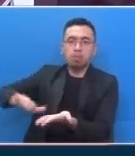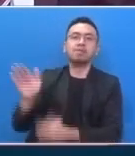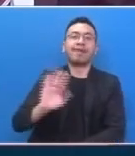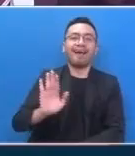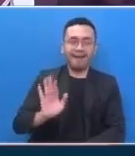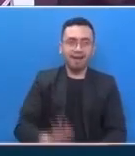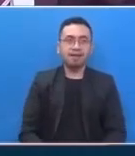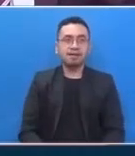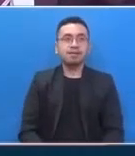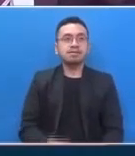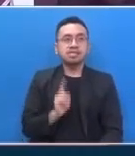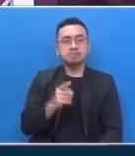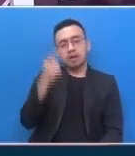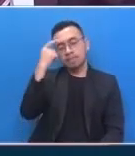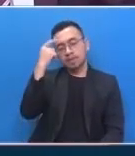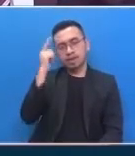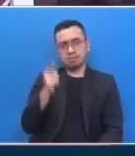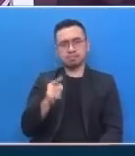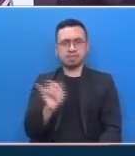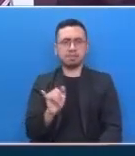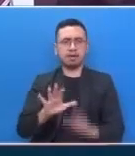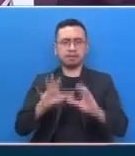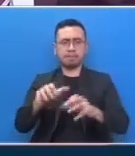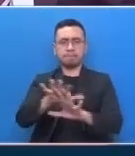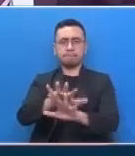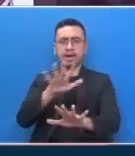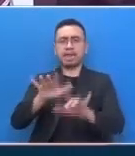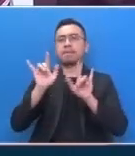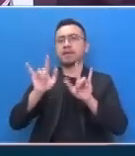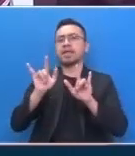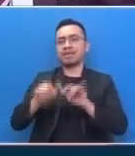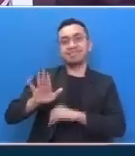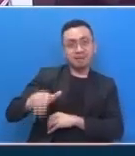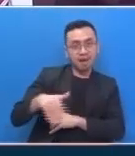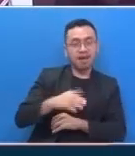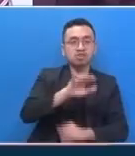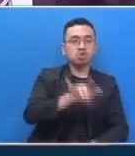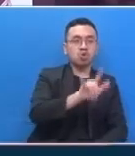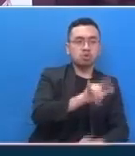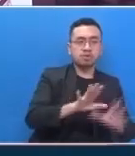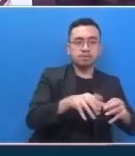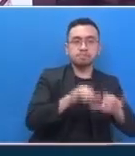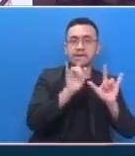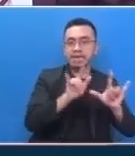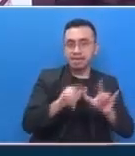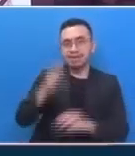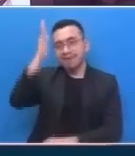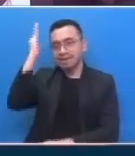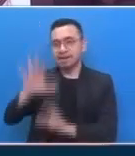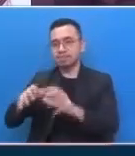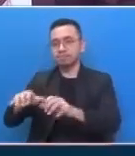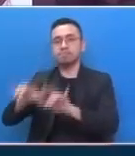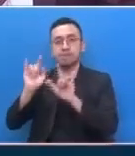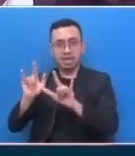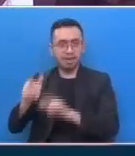apalagi masih sama-sama kader Ped perjuangan Pak Jokowi kader pdii perjuangan Mas Ganjar juga kader PDI Perjuangan he ee